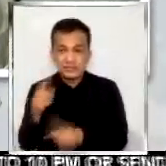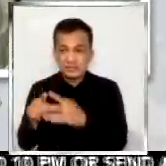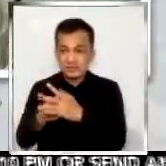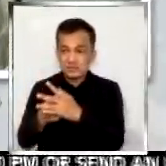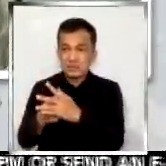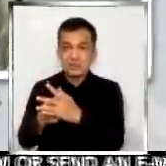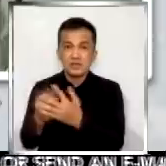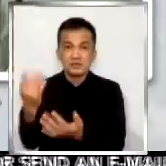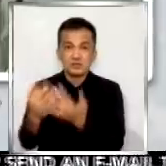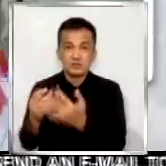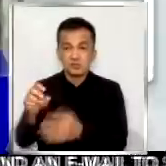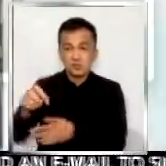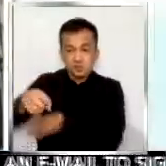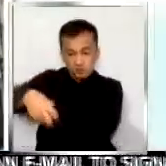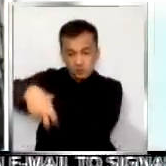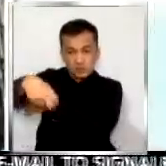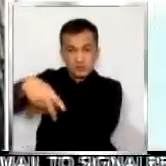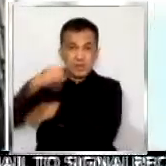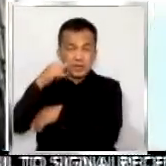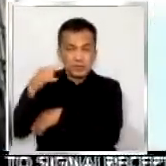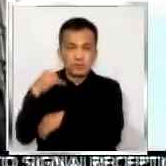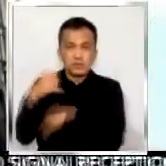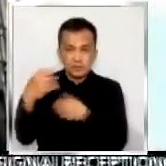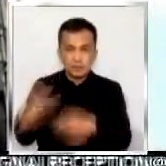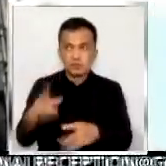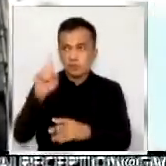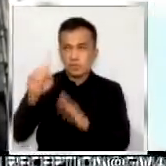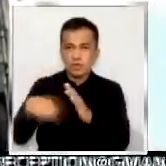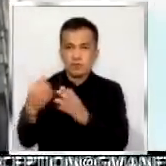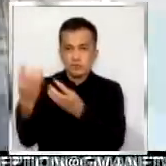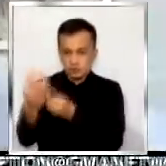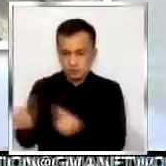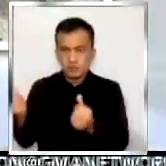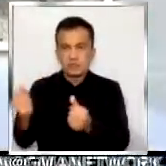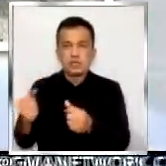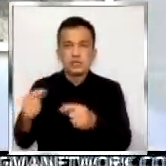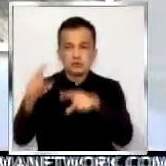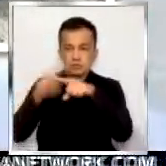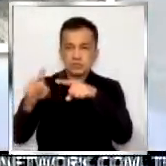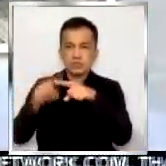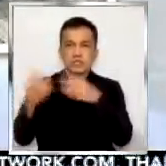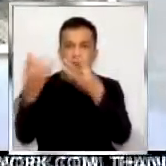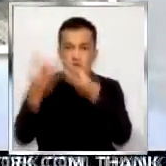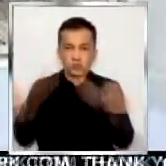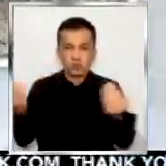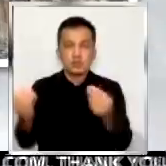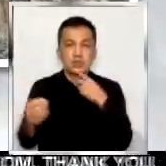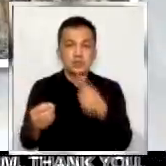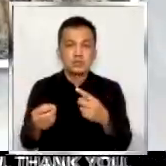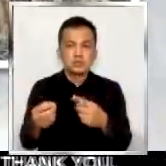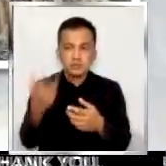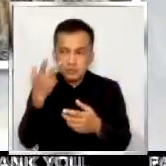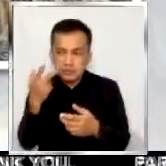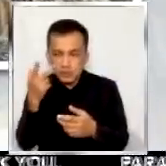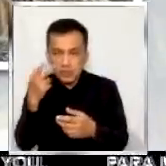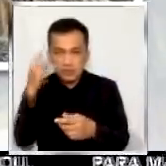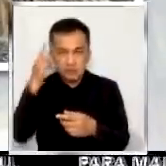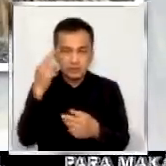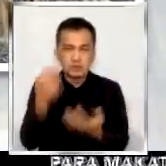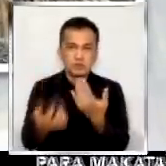naapula matapos ang isang oras. Nagkaroon din ng brownout. Inaalam pa ang sanhi ng apoy. Katrina